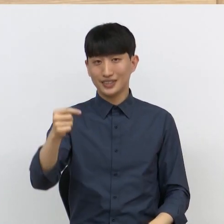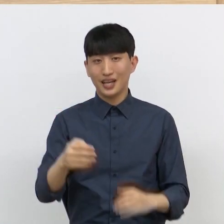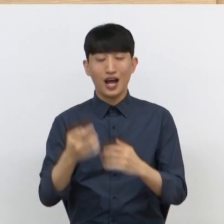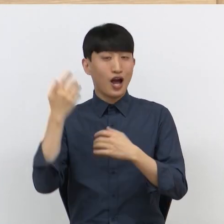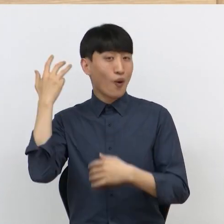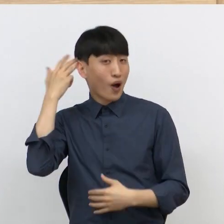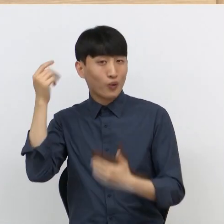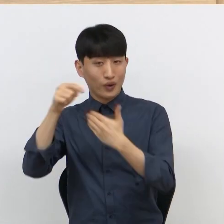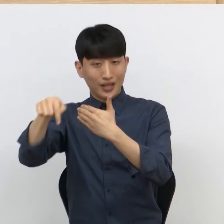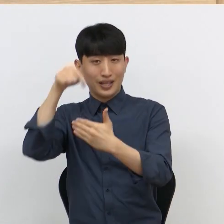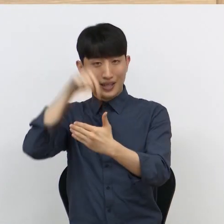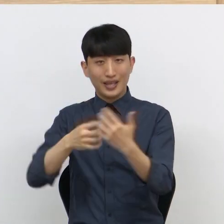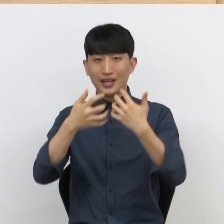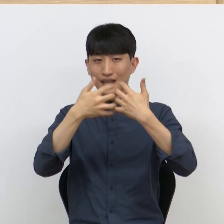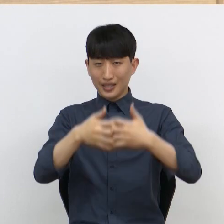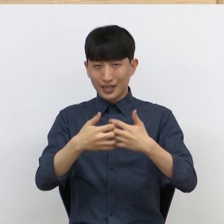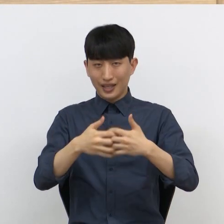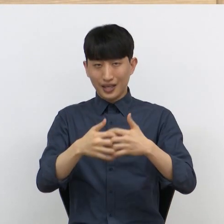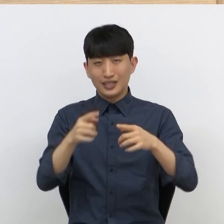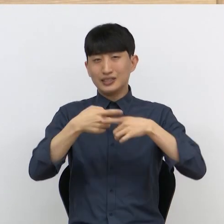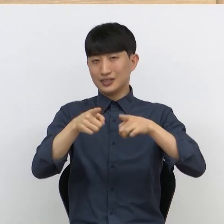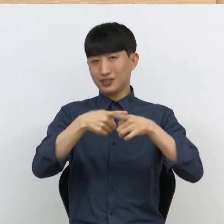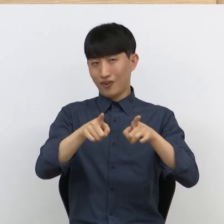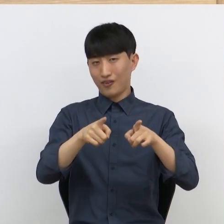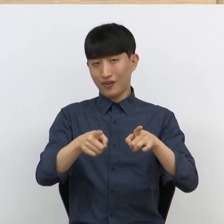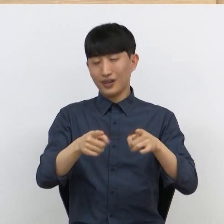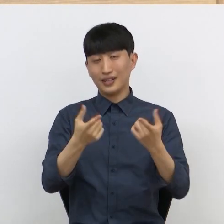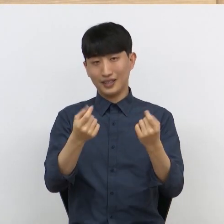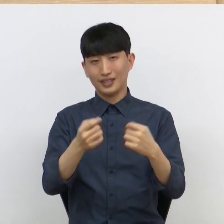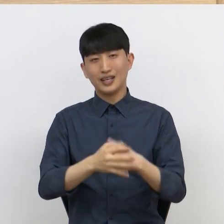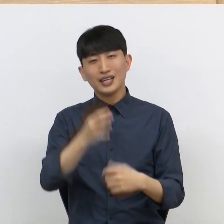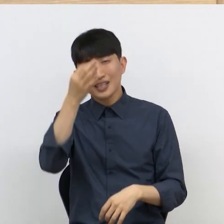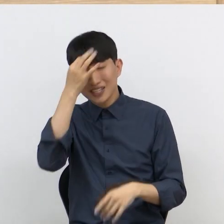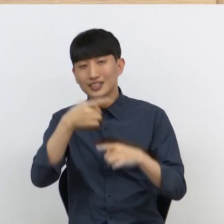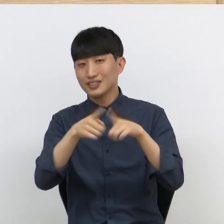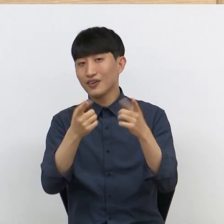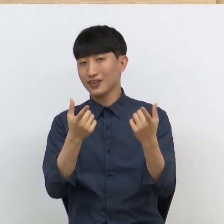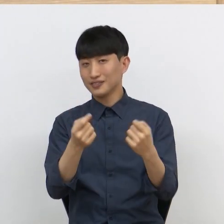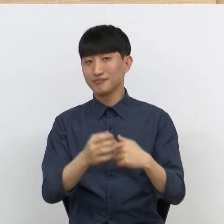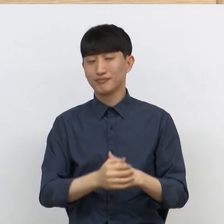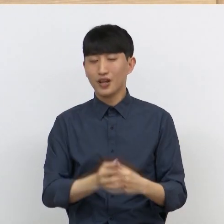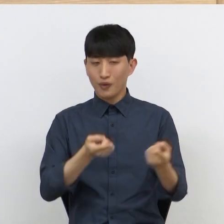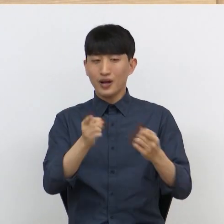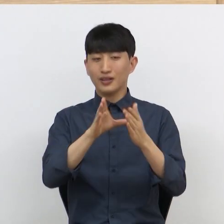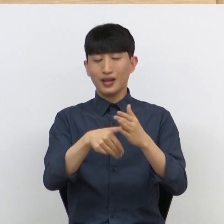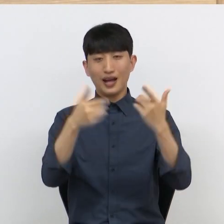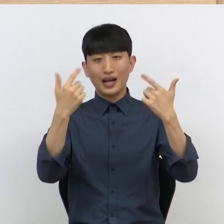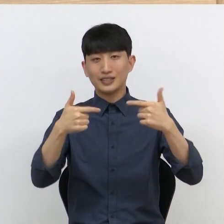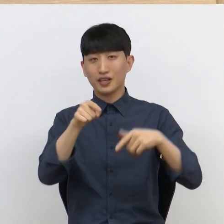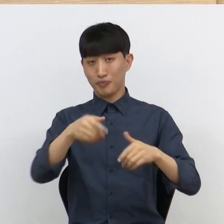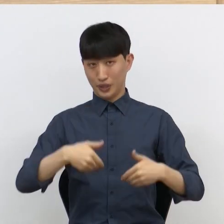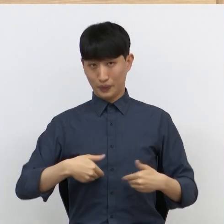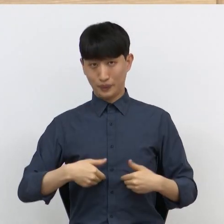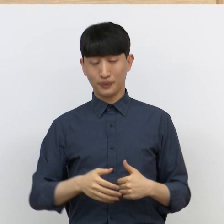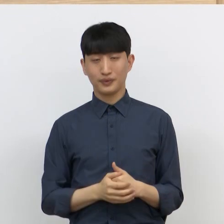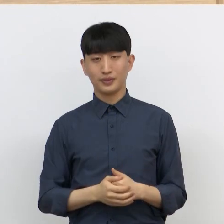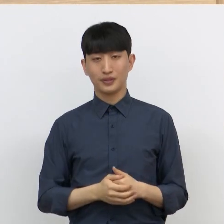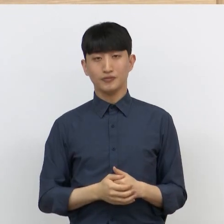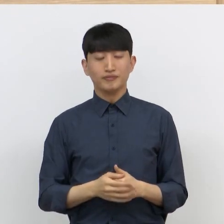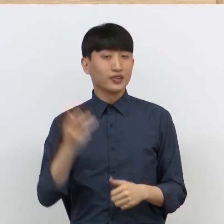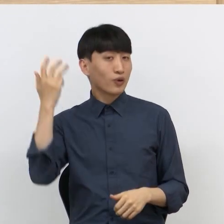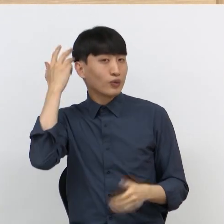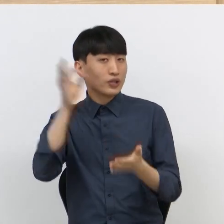이것은 매핑할 때마다 측정을 하게 되죠. 자, 그리고 또 계속 사용하다 보면